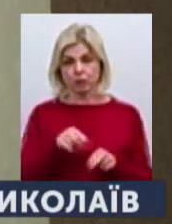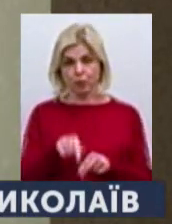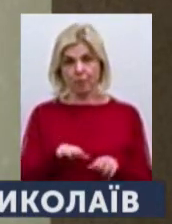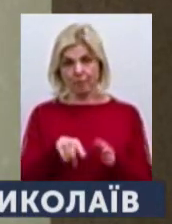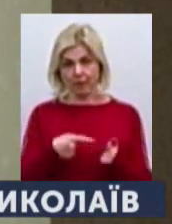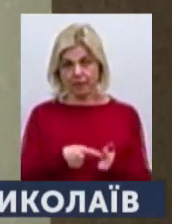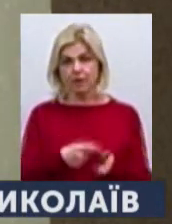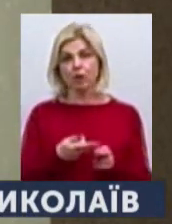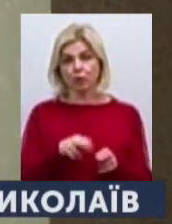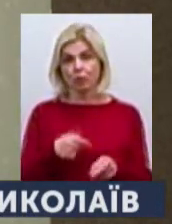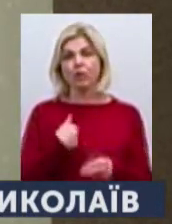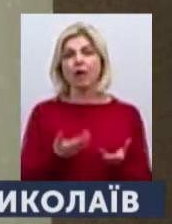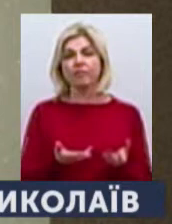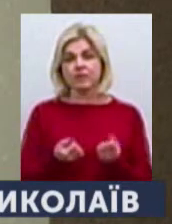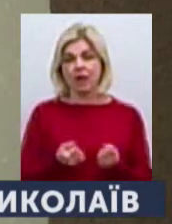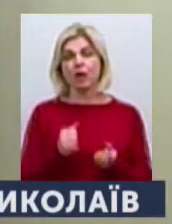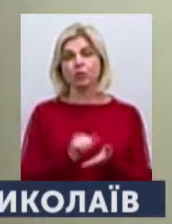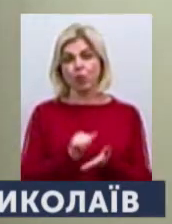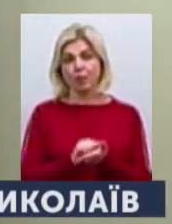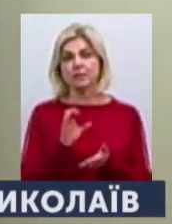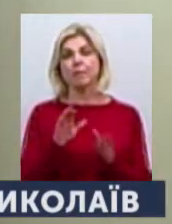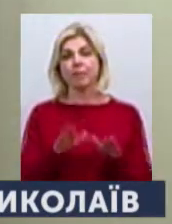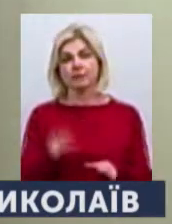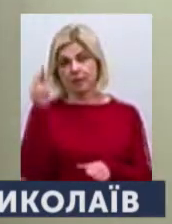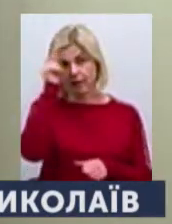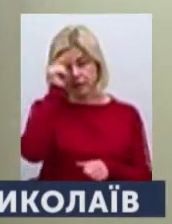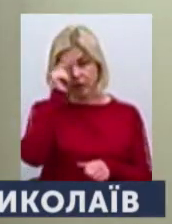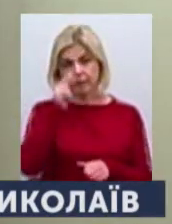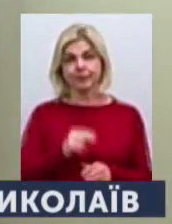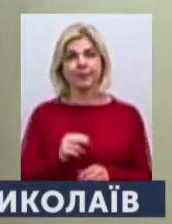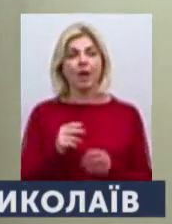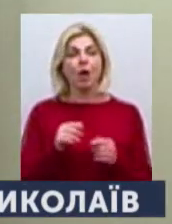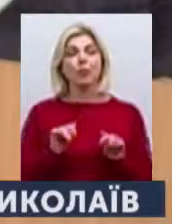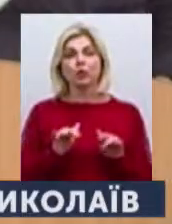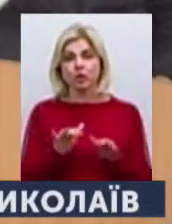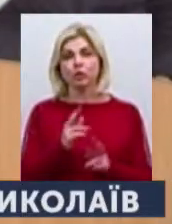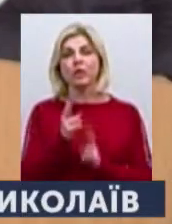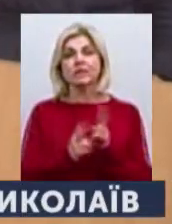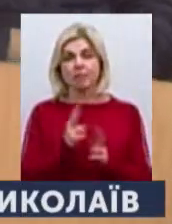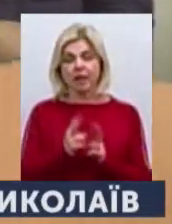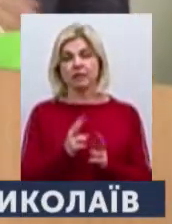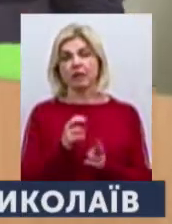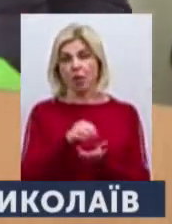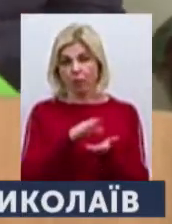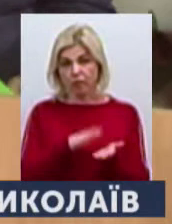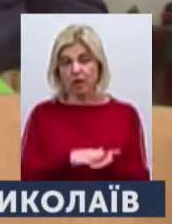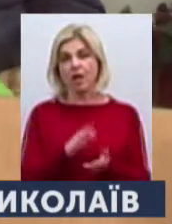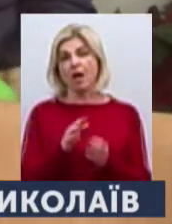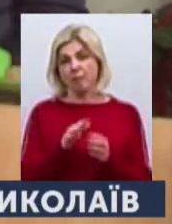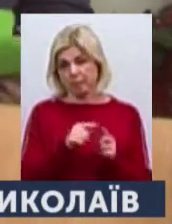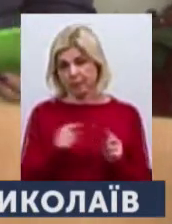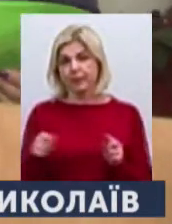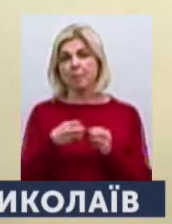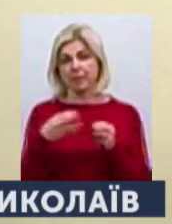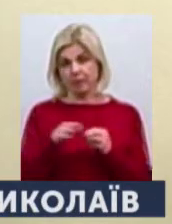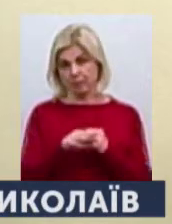брала документ з місця навчання. Процедура зміни виборчого округу триває 15 хвилин. Олександр Гордієнко,